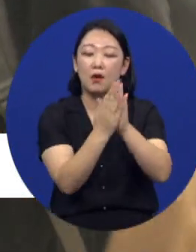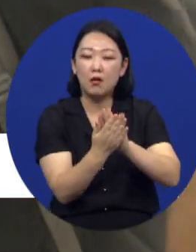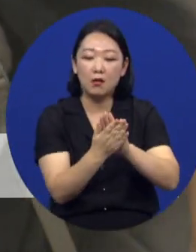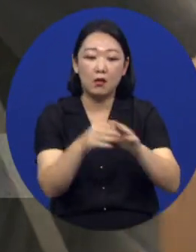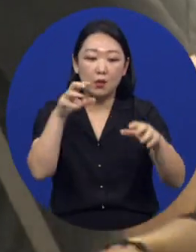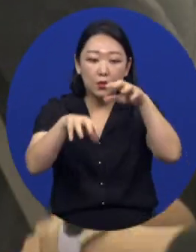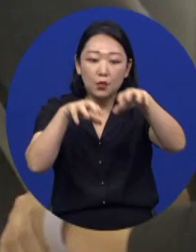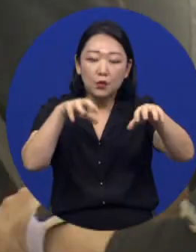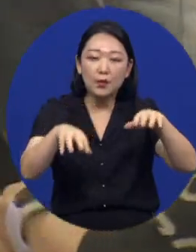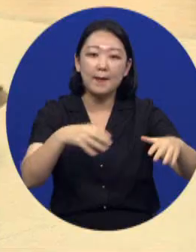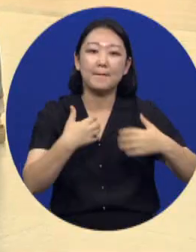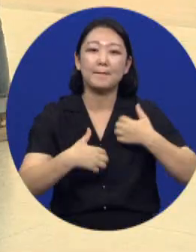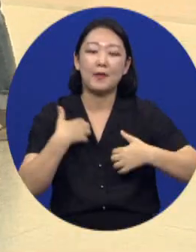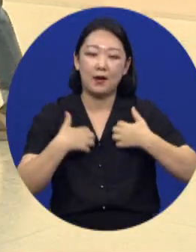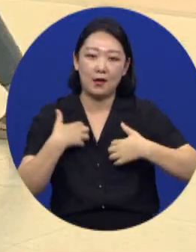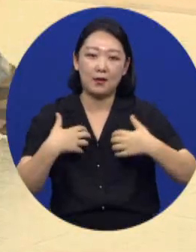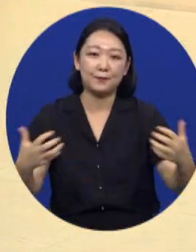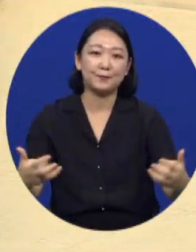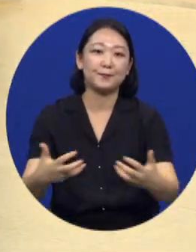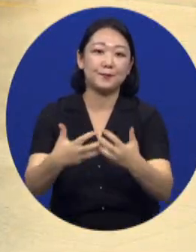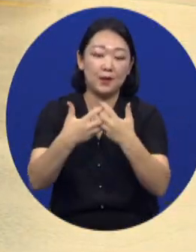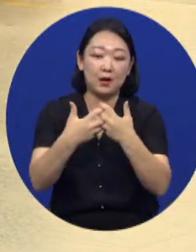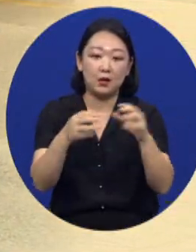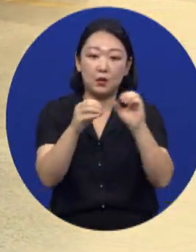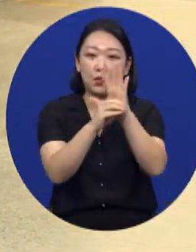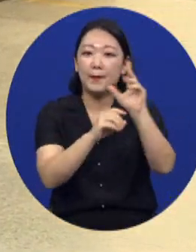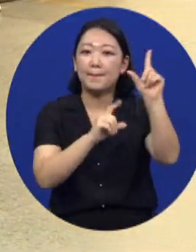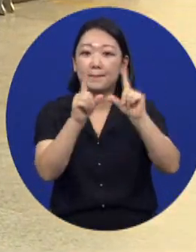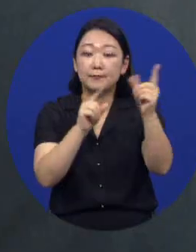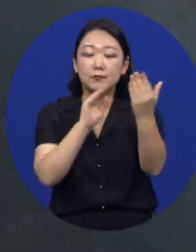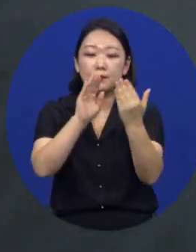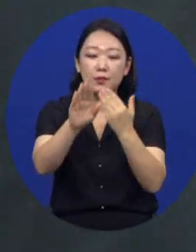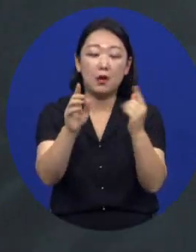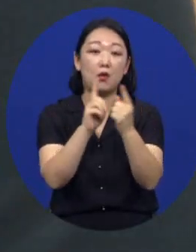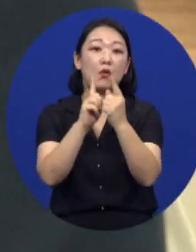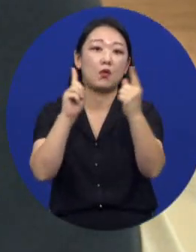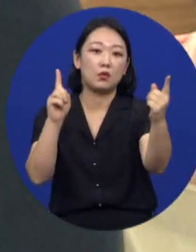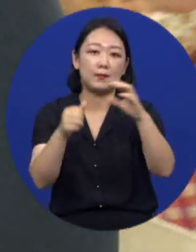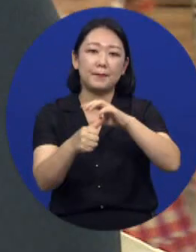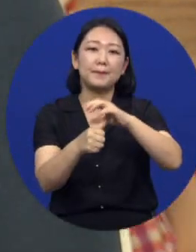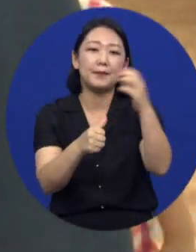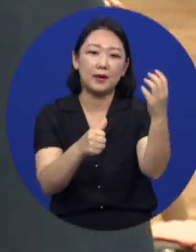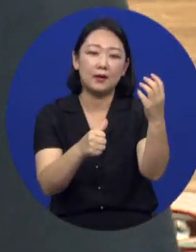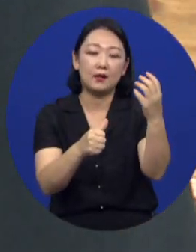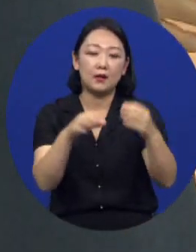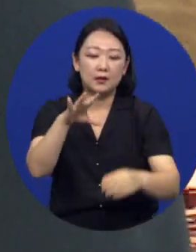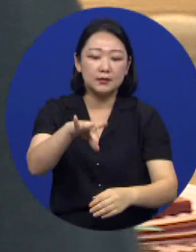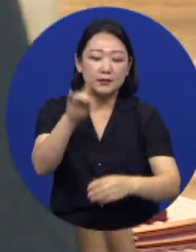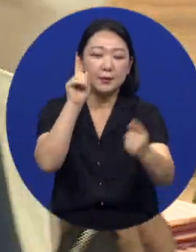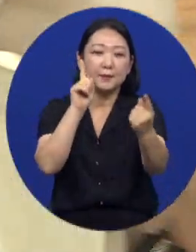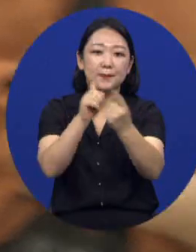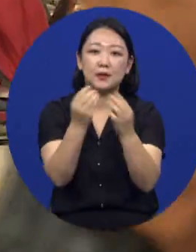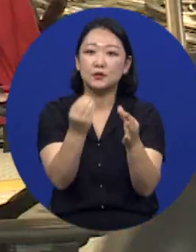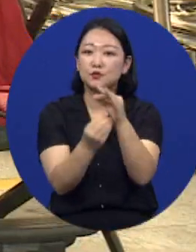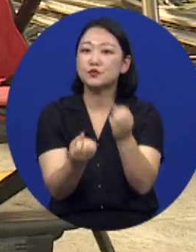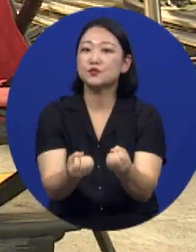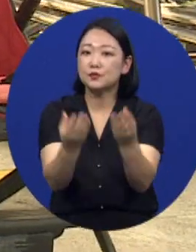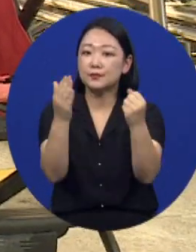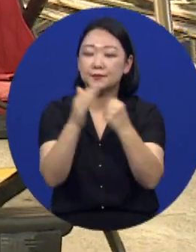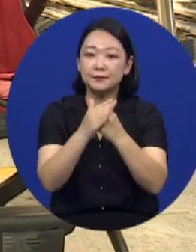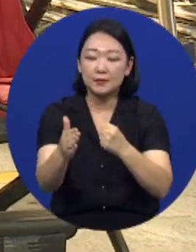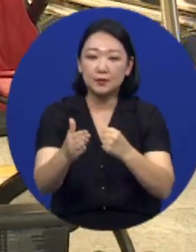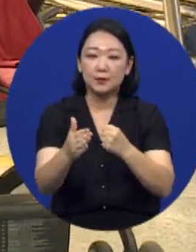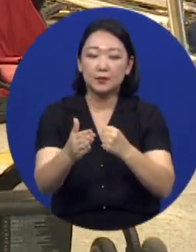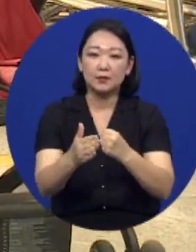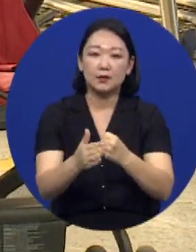반가움의 목소리가 넘쳐납니다. 코로나19 사태 이후 거리 두기가 해제된 뒤 처음 맞는 추석이기에